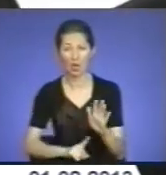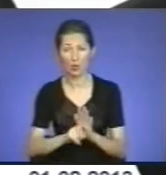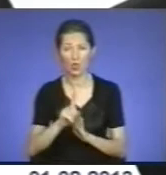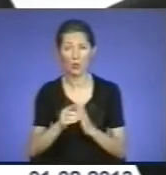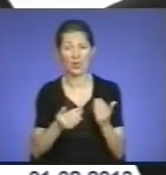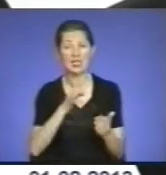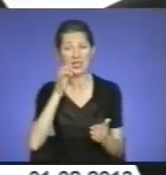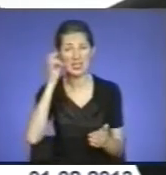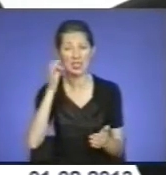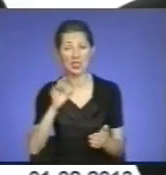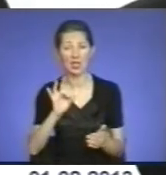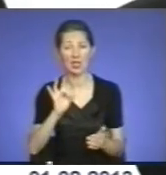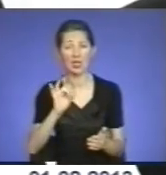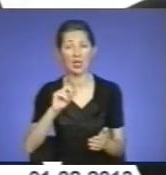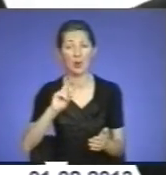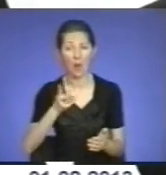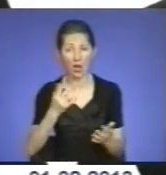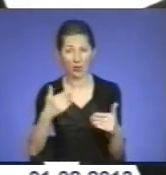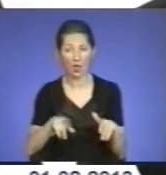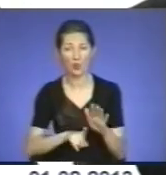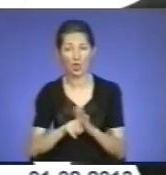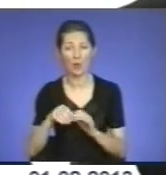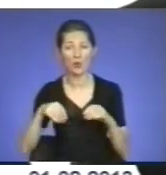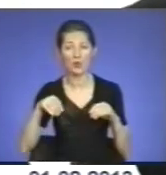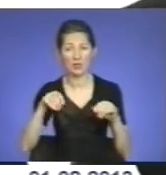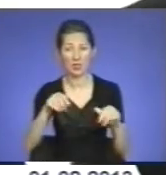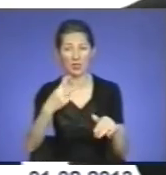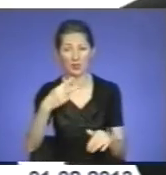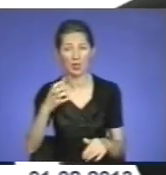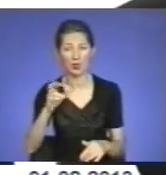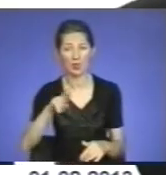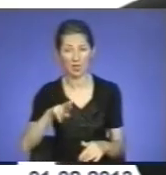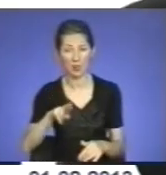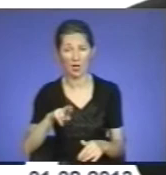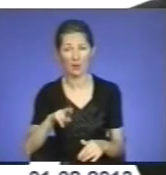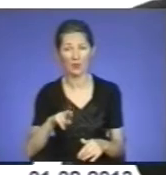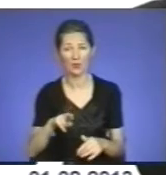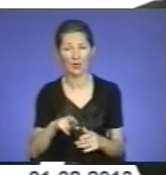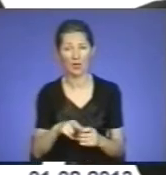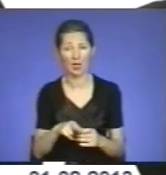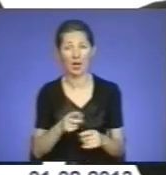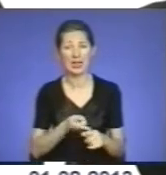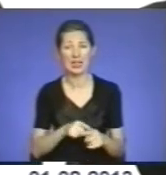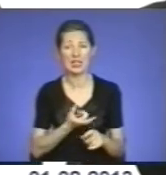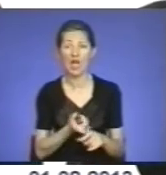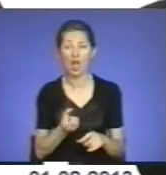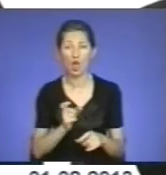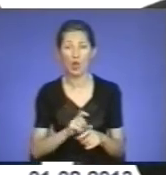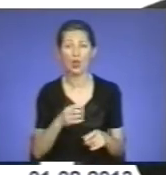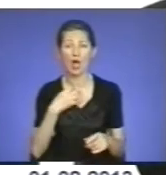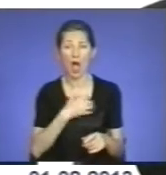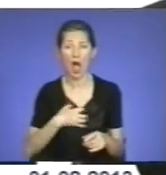навіть раніше, ріпаки ми вже почнемо сіяти 20 серпня. Це дуже